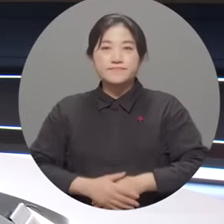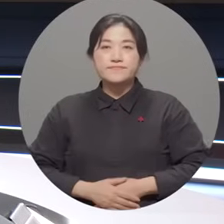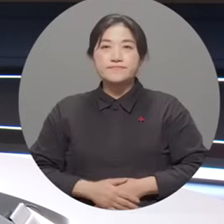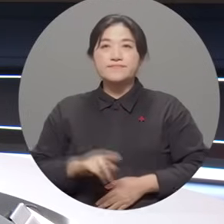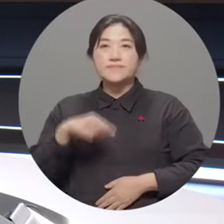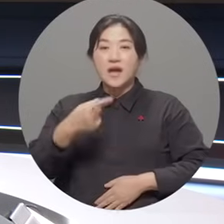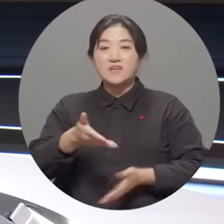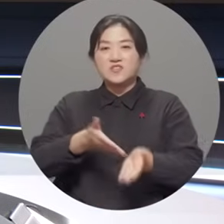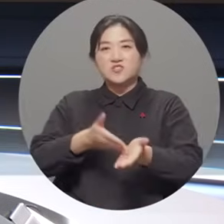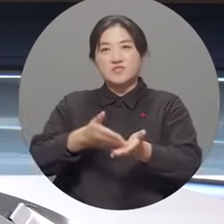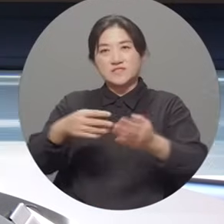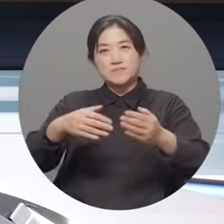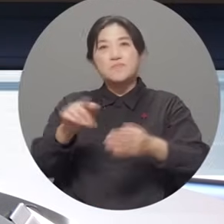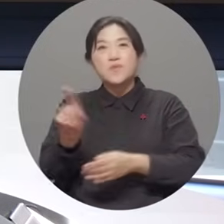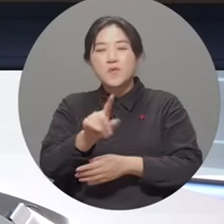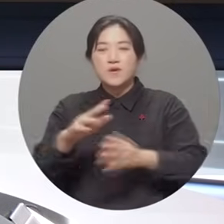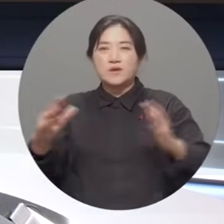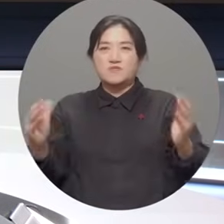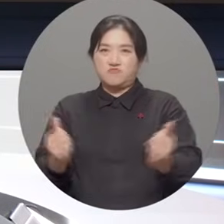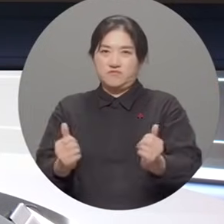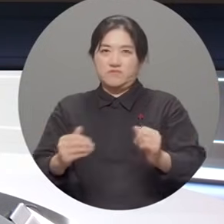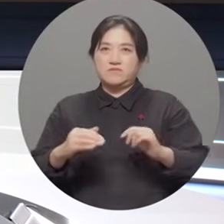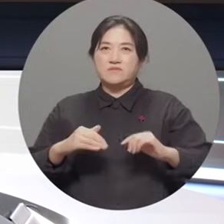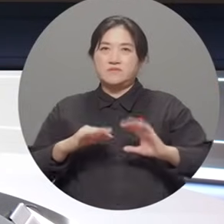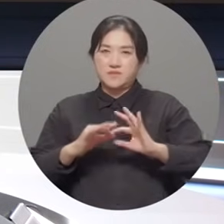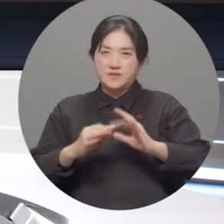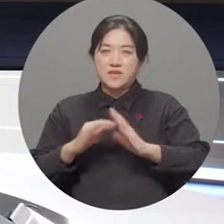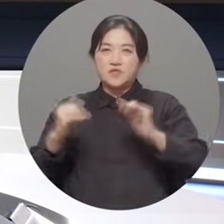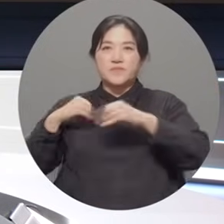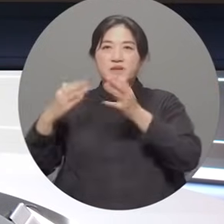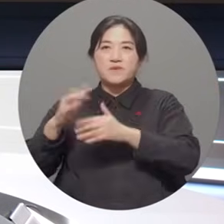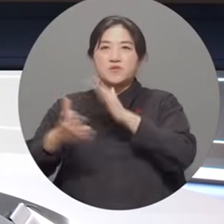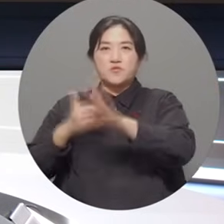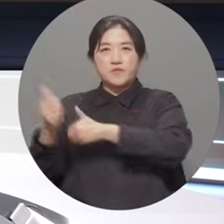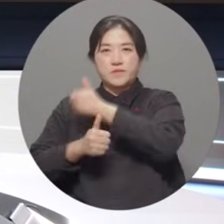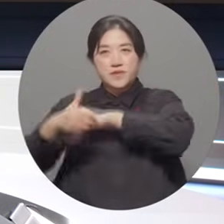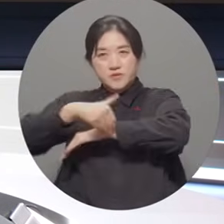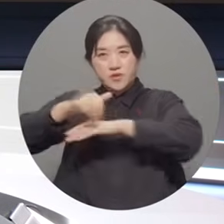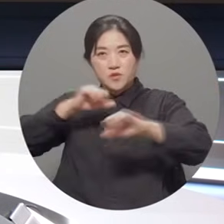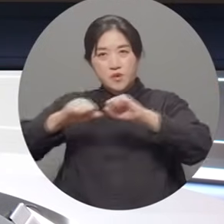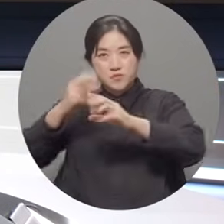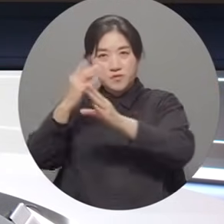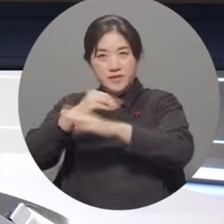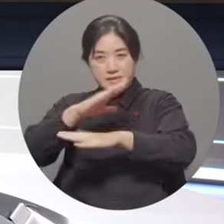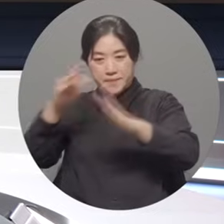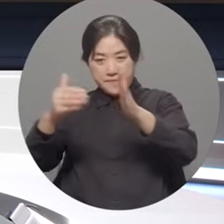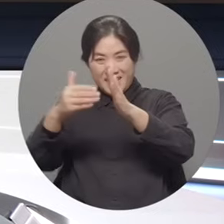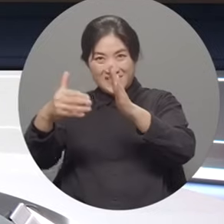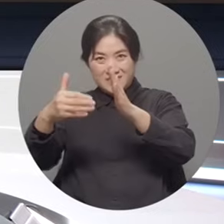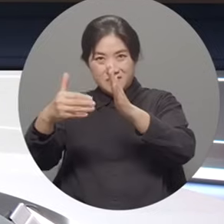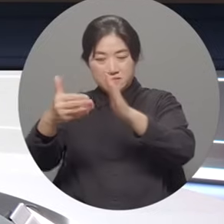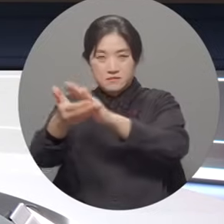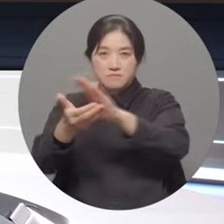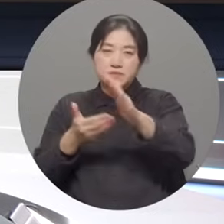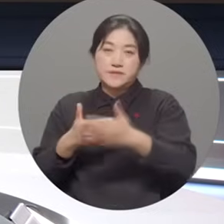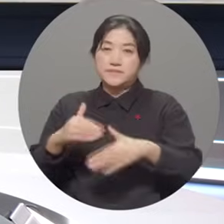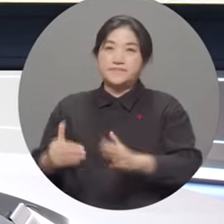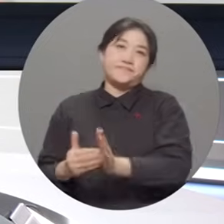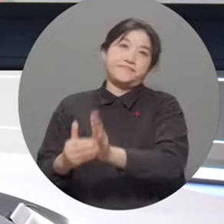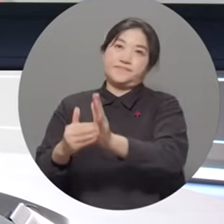이어서 정치권 소식입니다. 국민의힘 혁신위원회가 예정했던 활동 기한을 다 채우지 못하고 조기